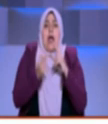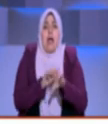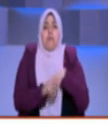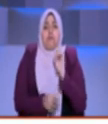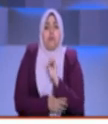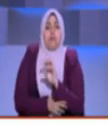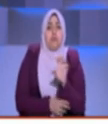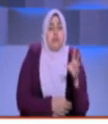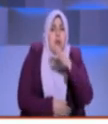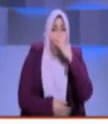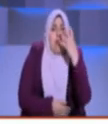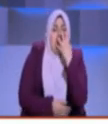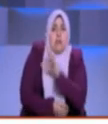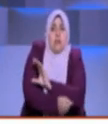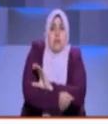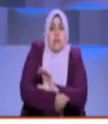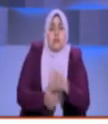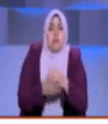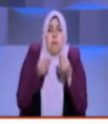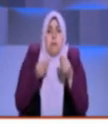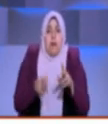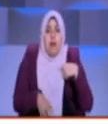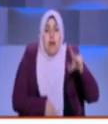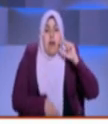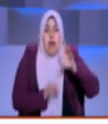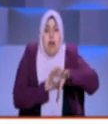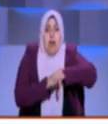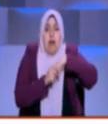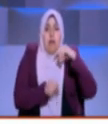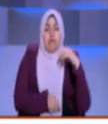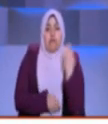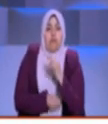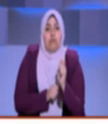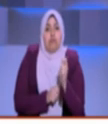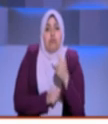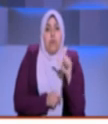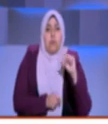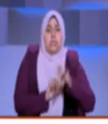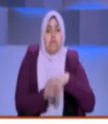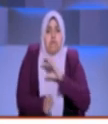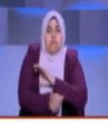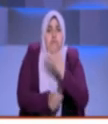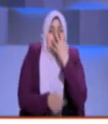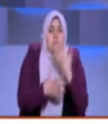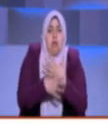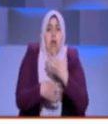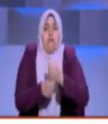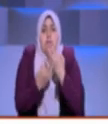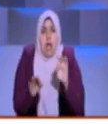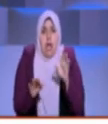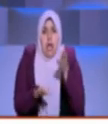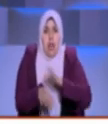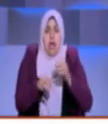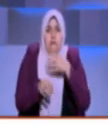هذه الأجهزة عندما أسقطت براءة الاختراع ومنحت الحق لأي شركة يمكن أن تقوم بتصنيع هذا الجهاز. هل كان للأمر